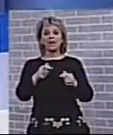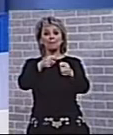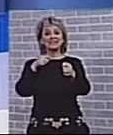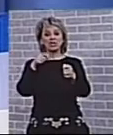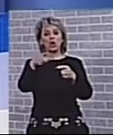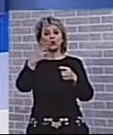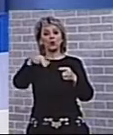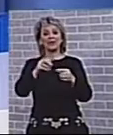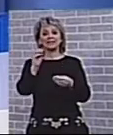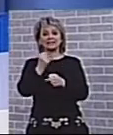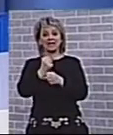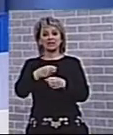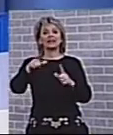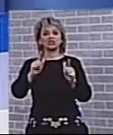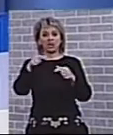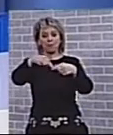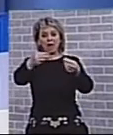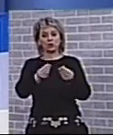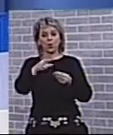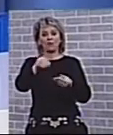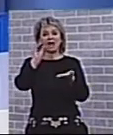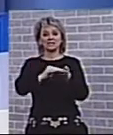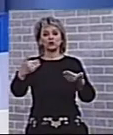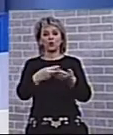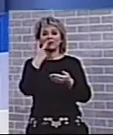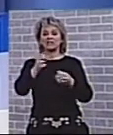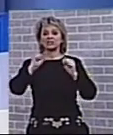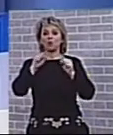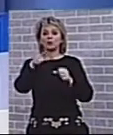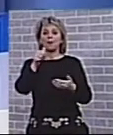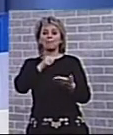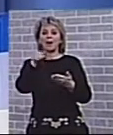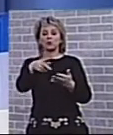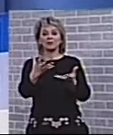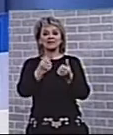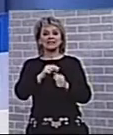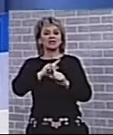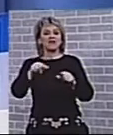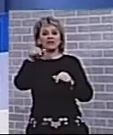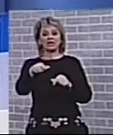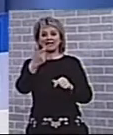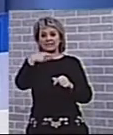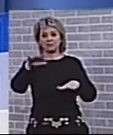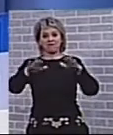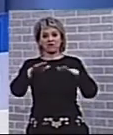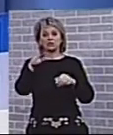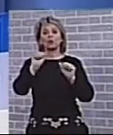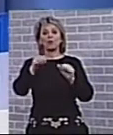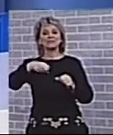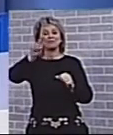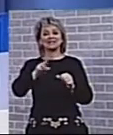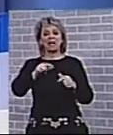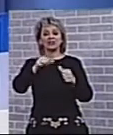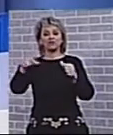Пострелять из лука, изготовить настоящую подкову, оценить новый вид спорта и попробовать взять невероятный для себя вес можно на